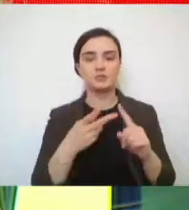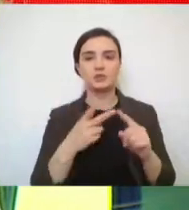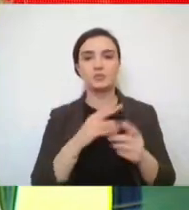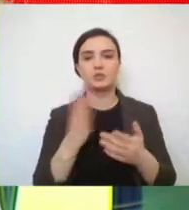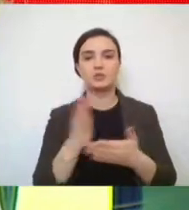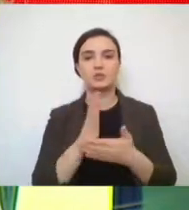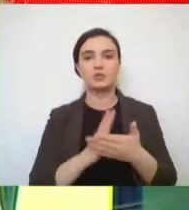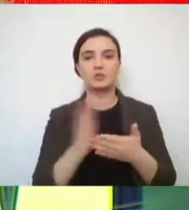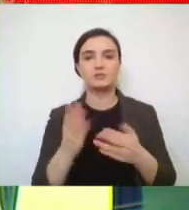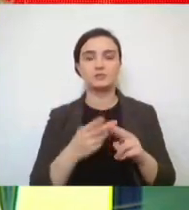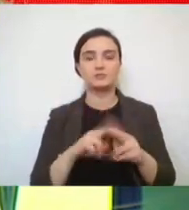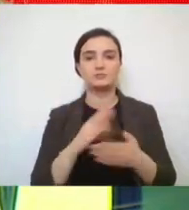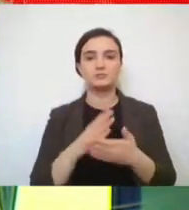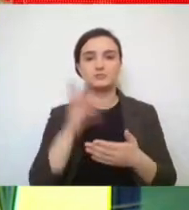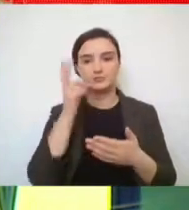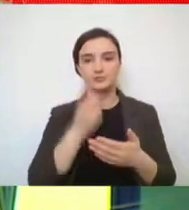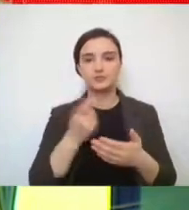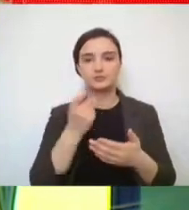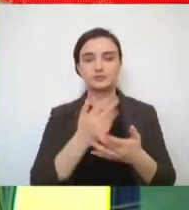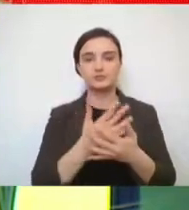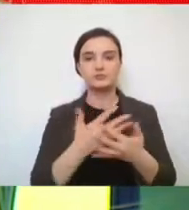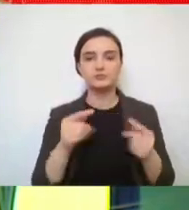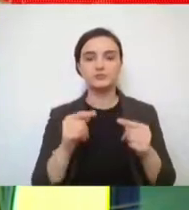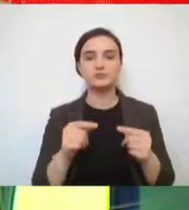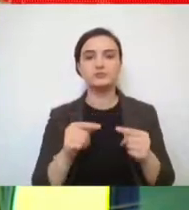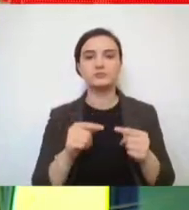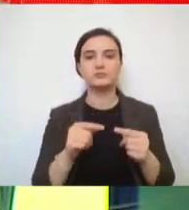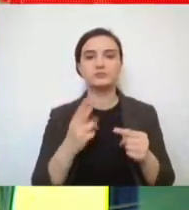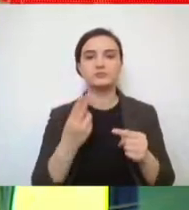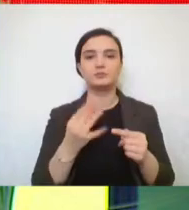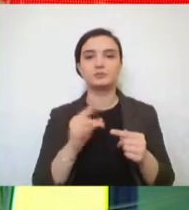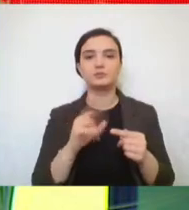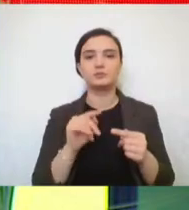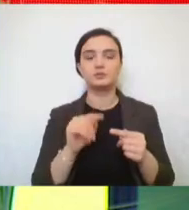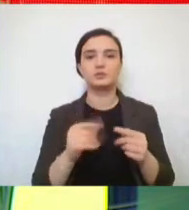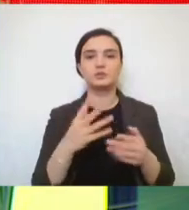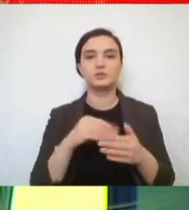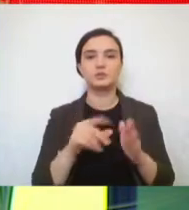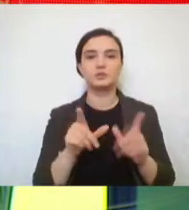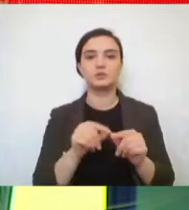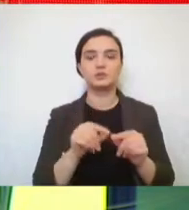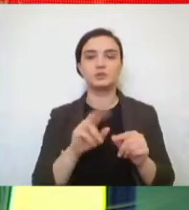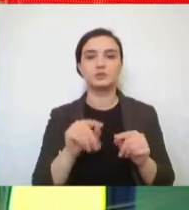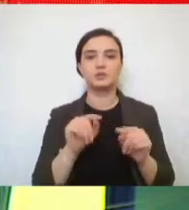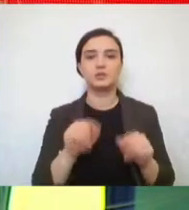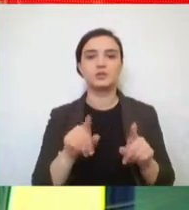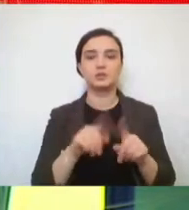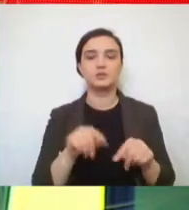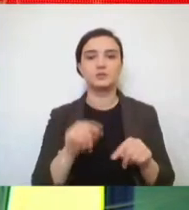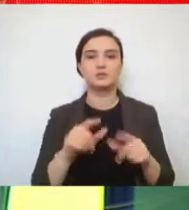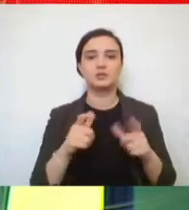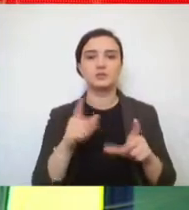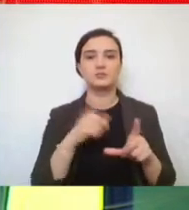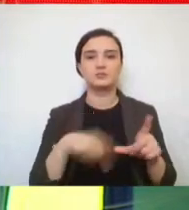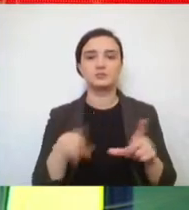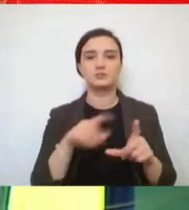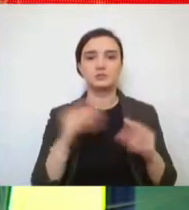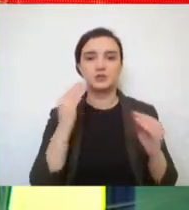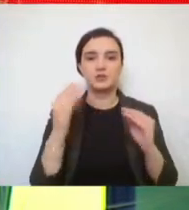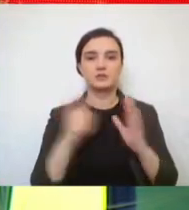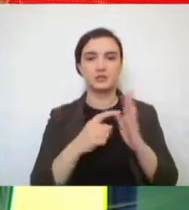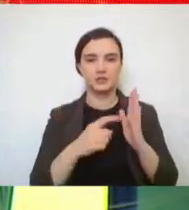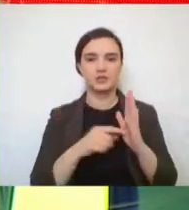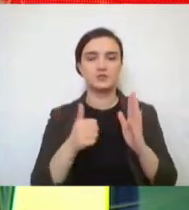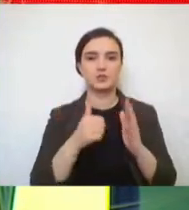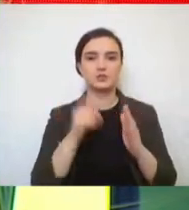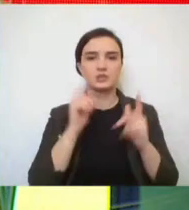არის მარცვლეული, ბურღულეული, ცილოვან კომპონენტთან ერთად და აქვე ამ თეფშთან განვიხილავთ რძის ნაწარმს, როგორც